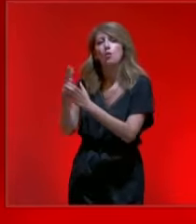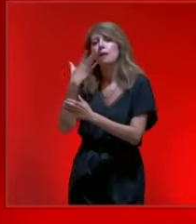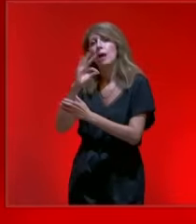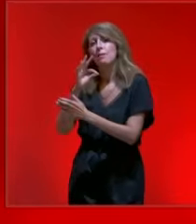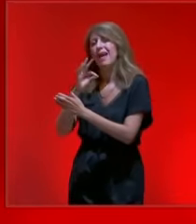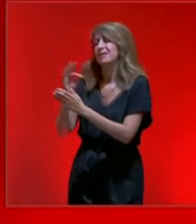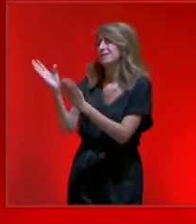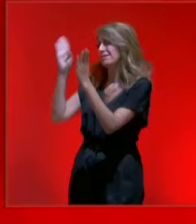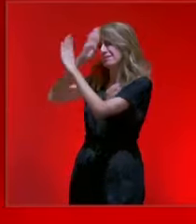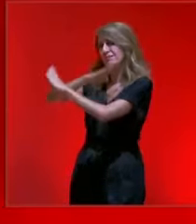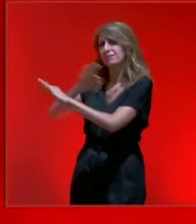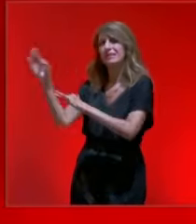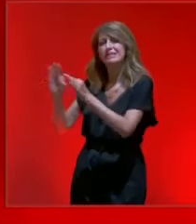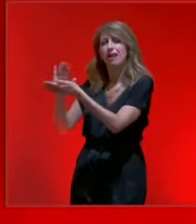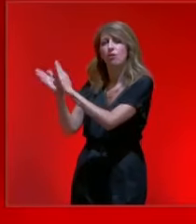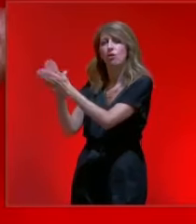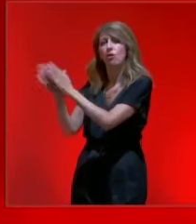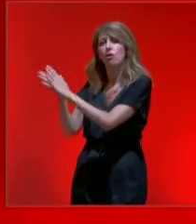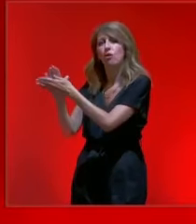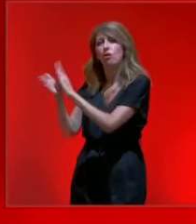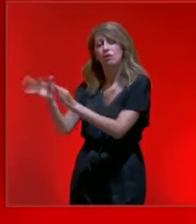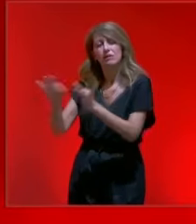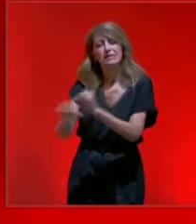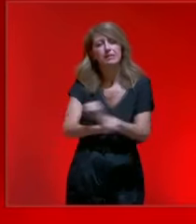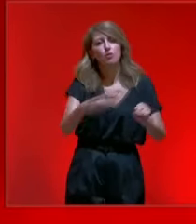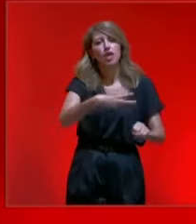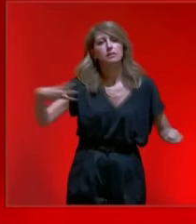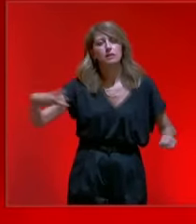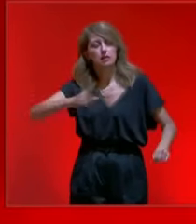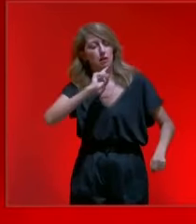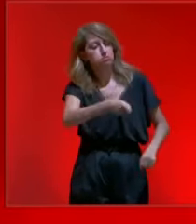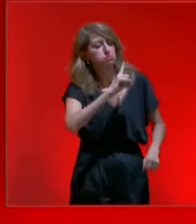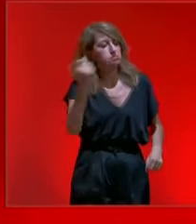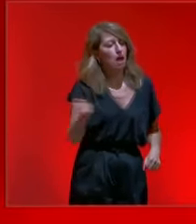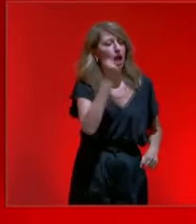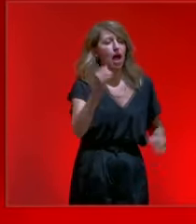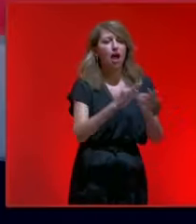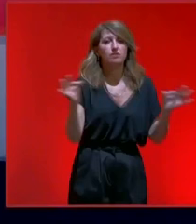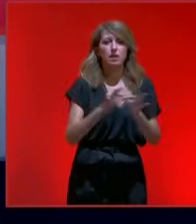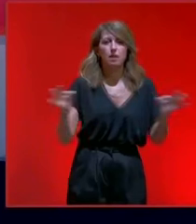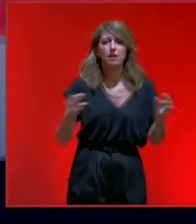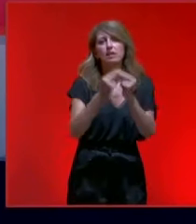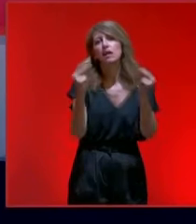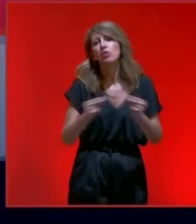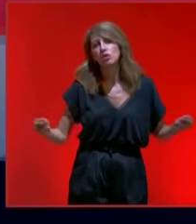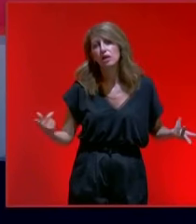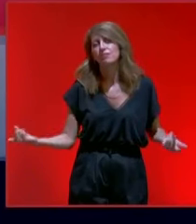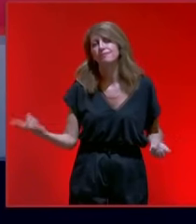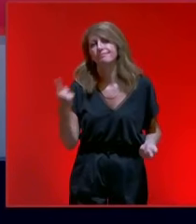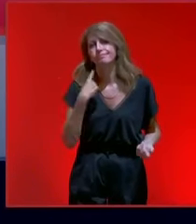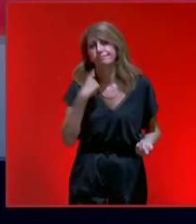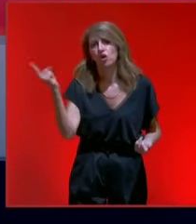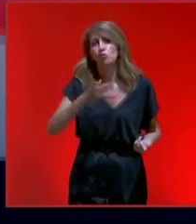στρωμάτων που έγινε εφικτή το 2015, ο ΣΥΡΙΖΑ δεν θα χάσει την πολιτική ηγεμονία. Οι άνθρωποι